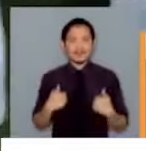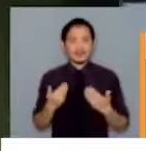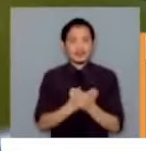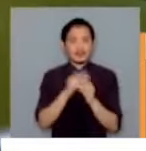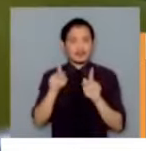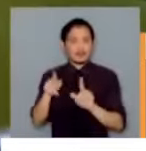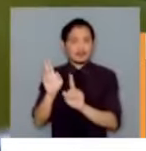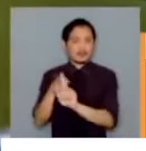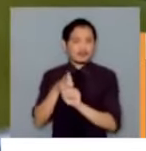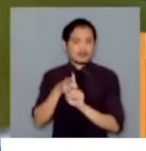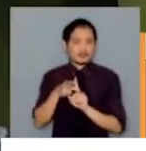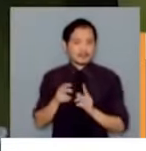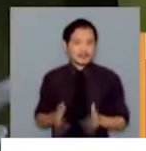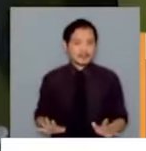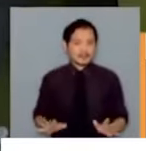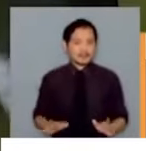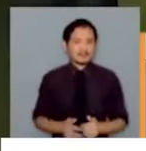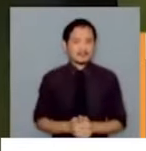Yes, ka!